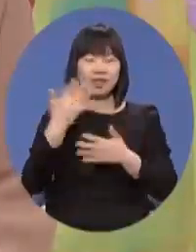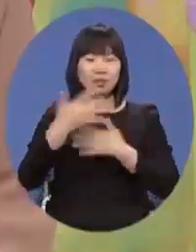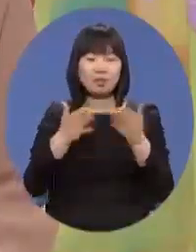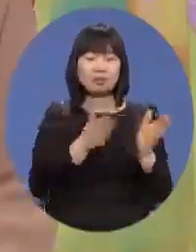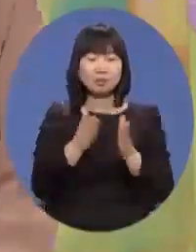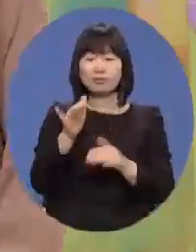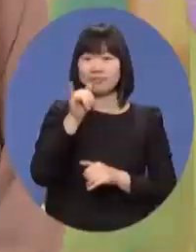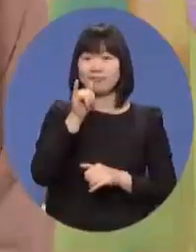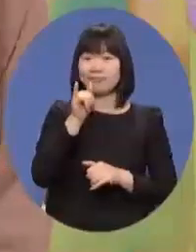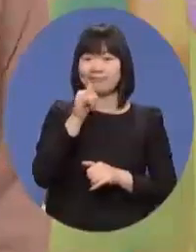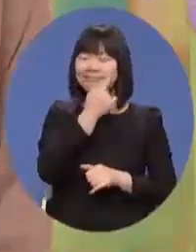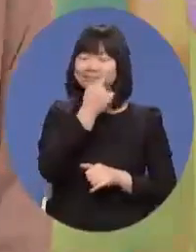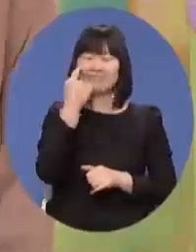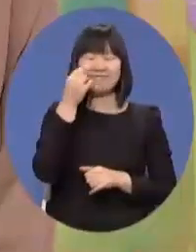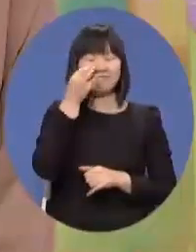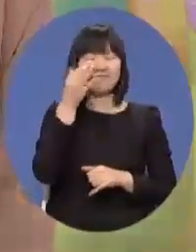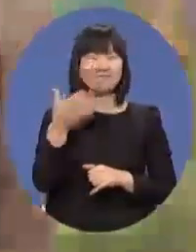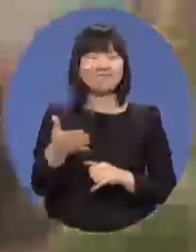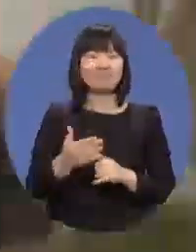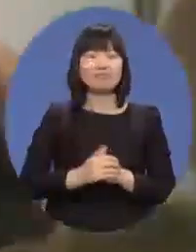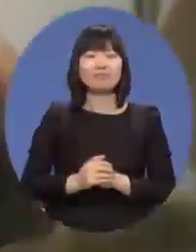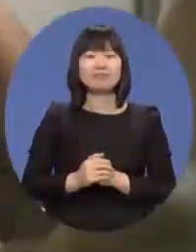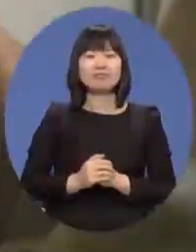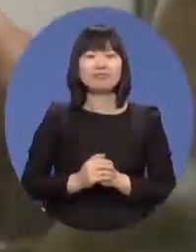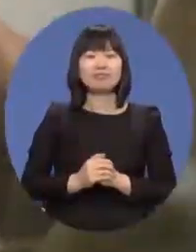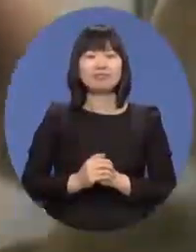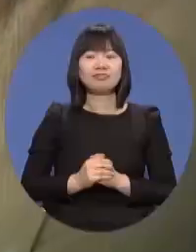화면으로도 준비해봤는데요. 확인해 보시겠습니다.